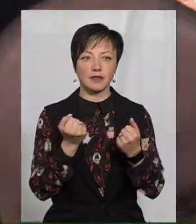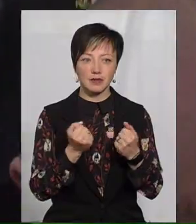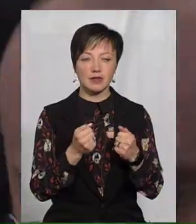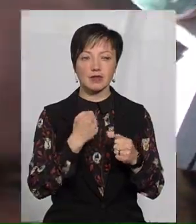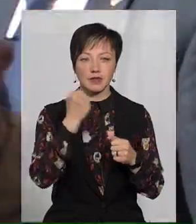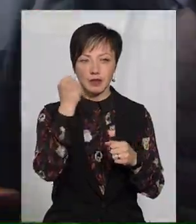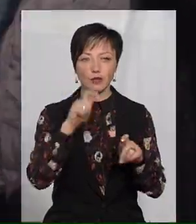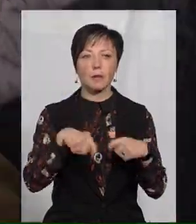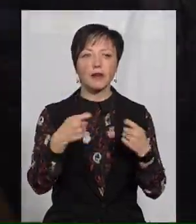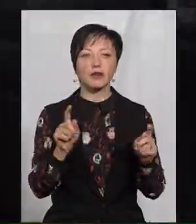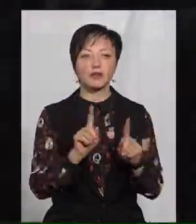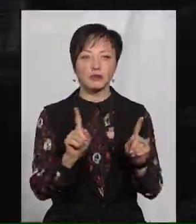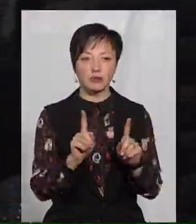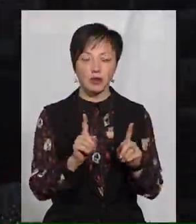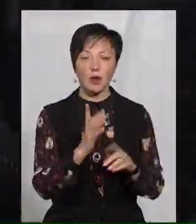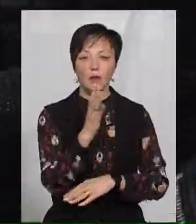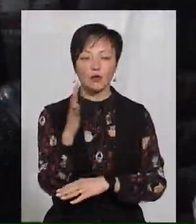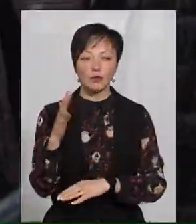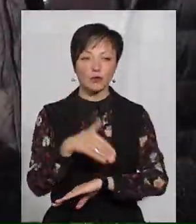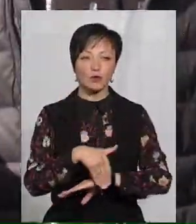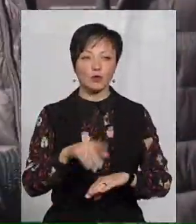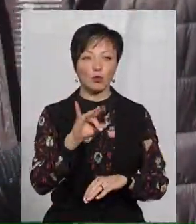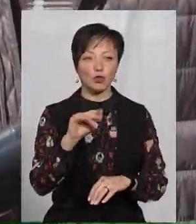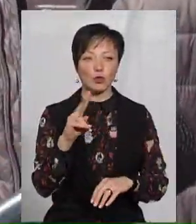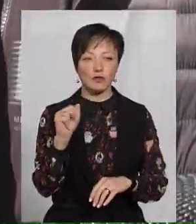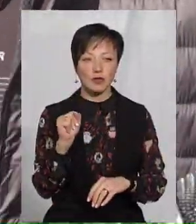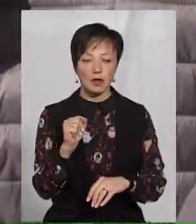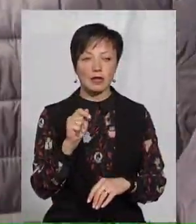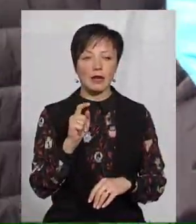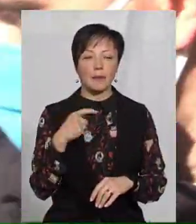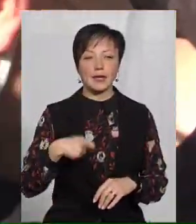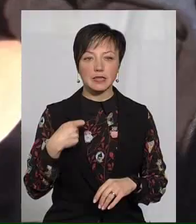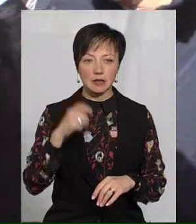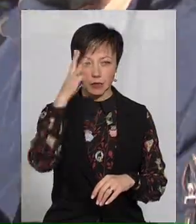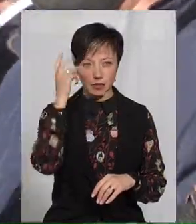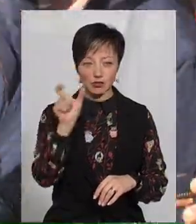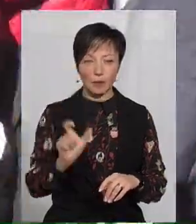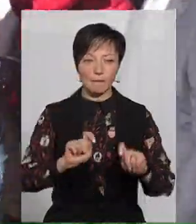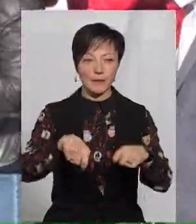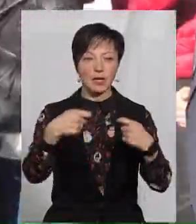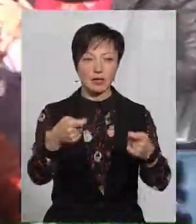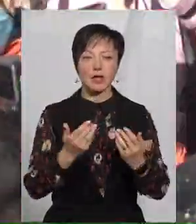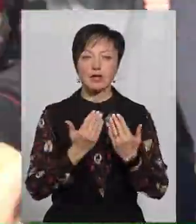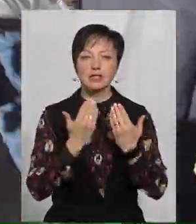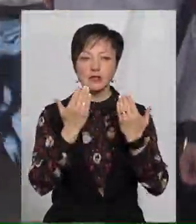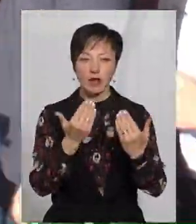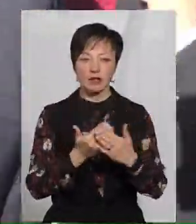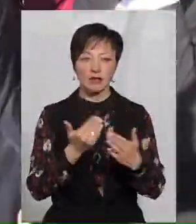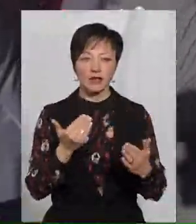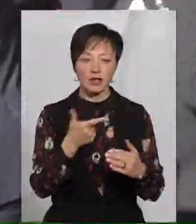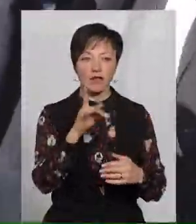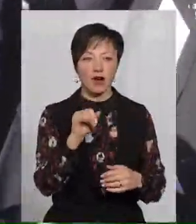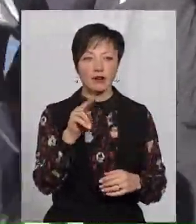Можна? Що попередали? Під час прогулянки Проскурівською Володимиру Зеленському хмельничанка Юлія Даценко передала звернення від